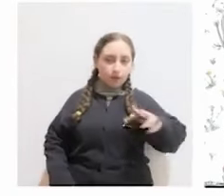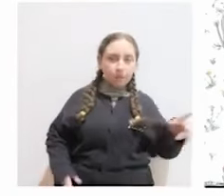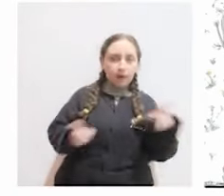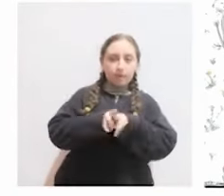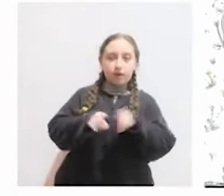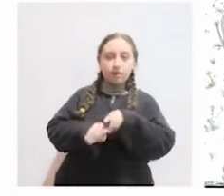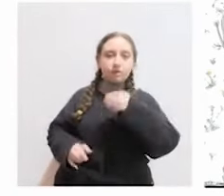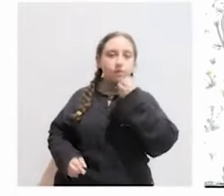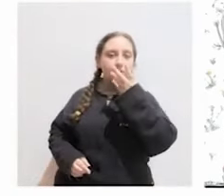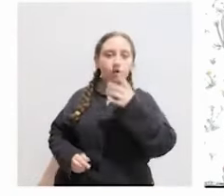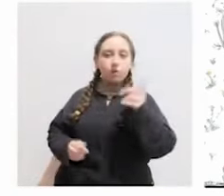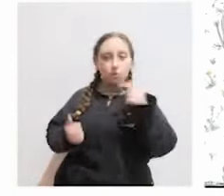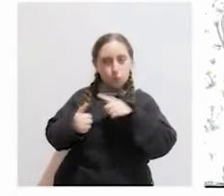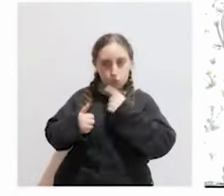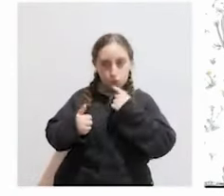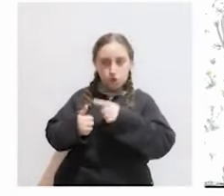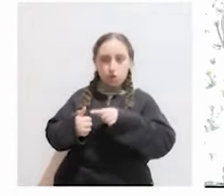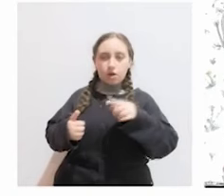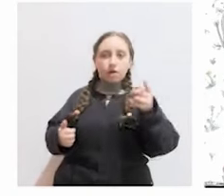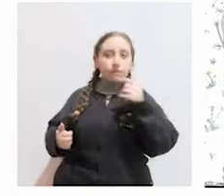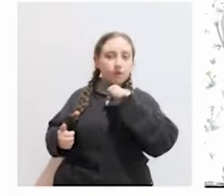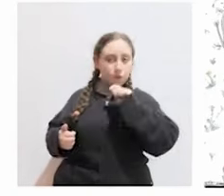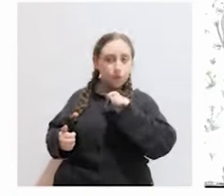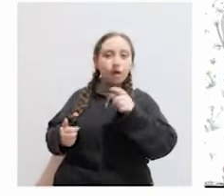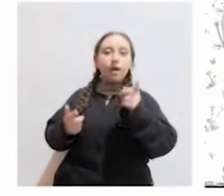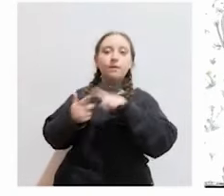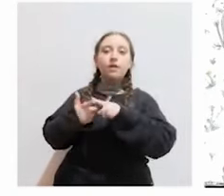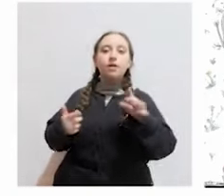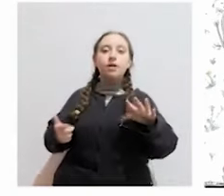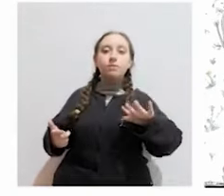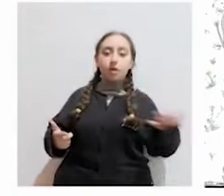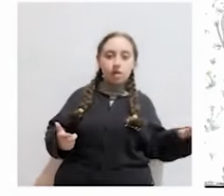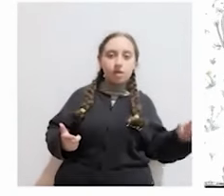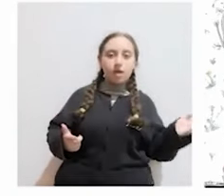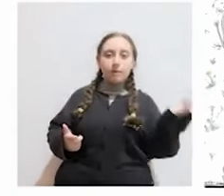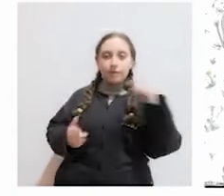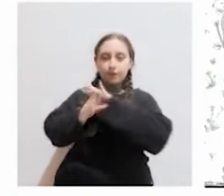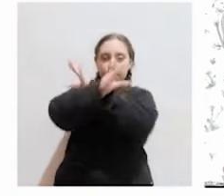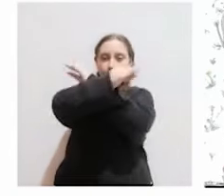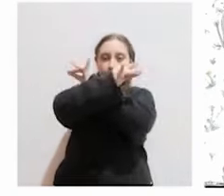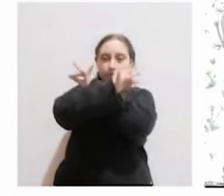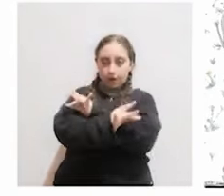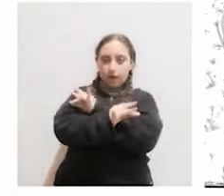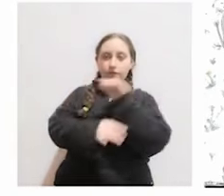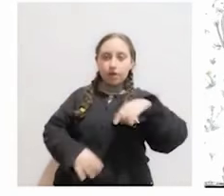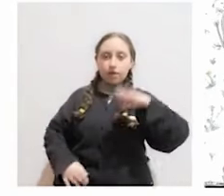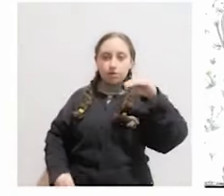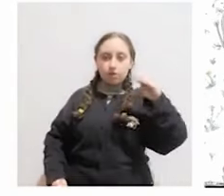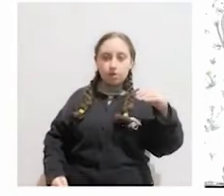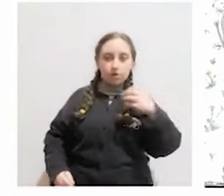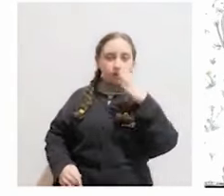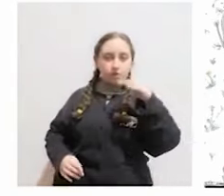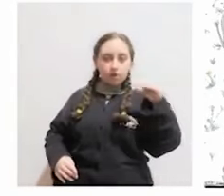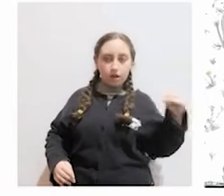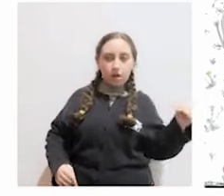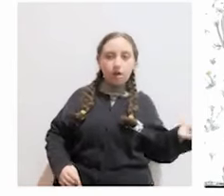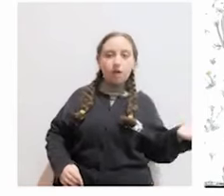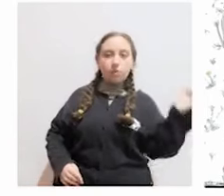genres et de différentes couleurs comme les coquelicots, les pissenlits, les orchidées et les bleuets, et aussi de